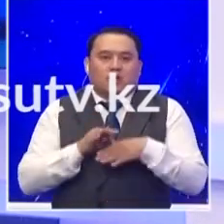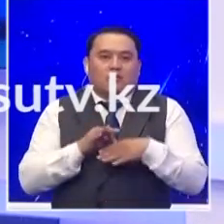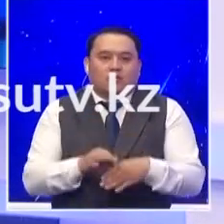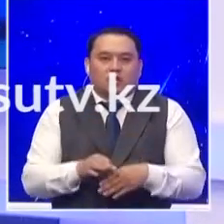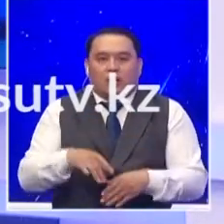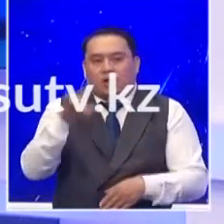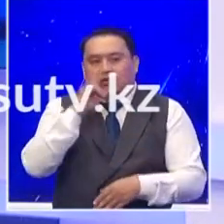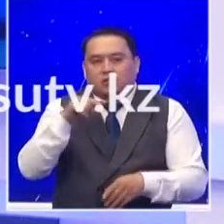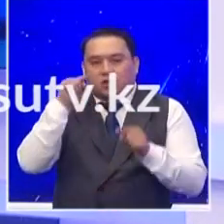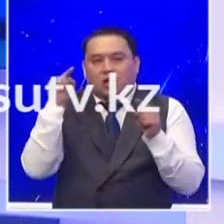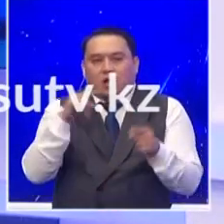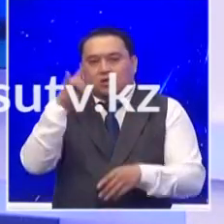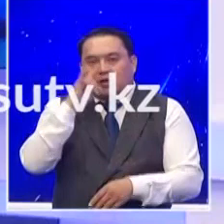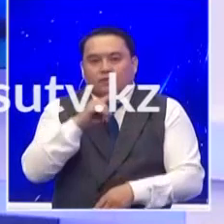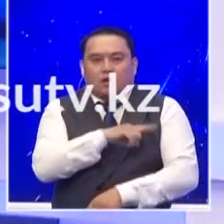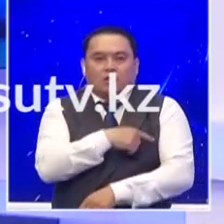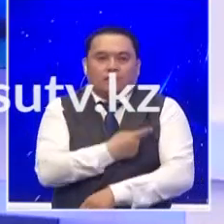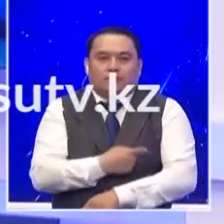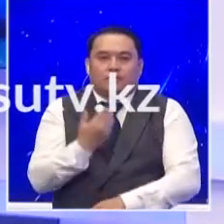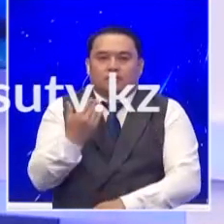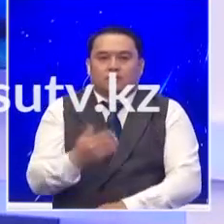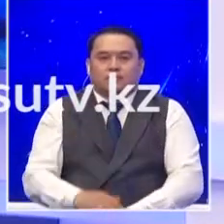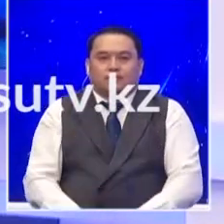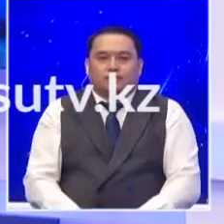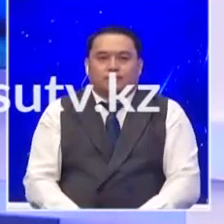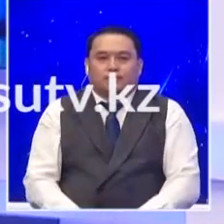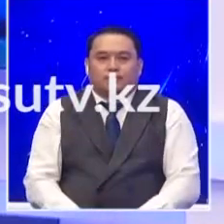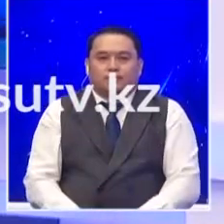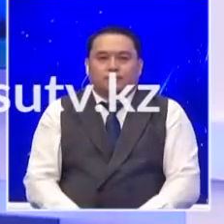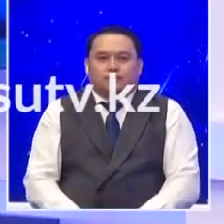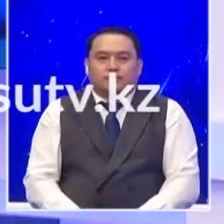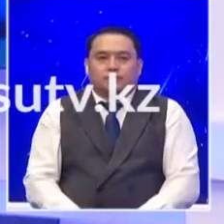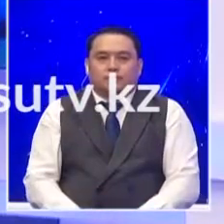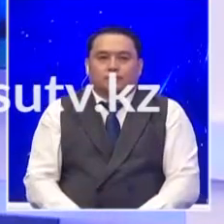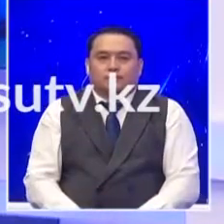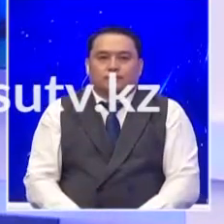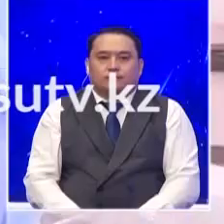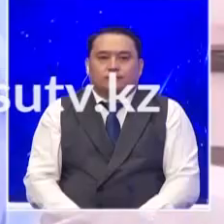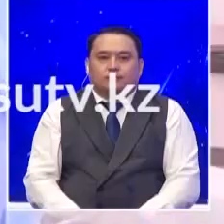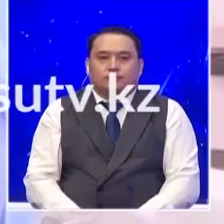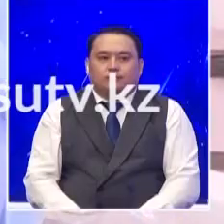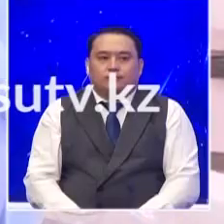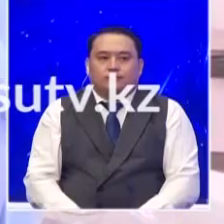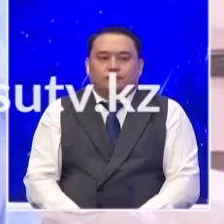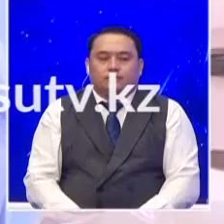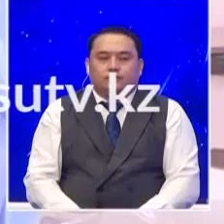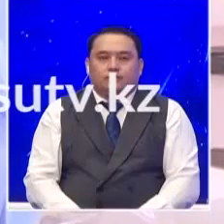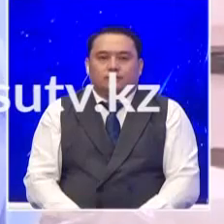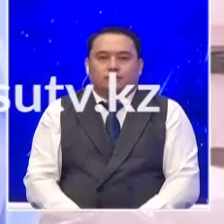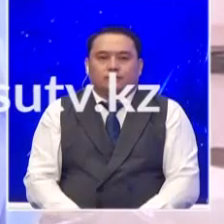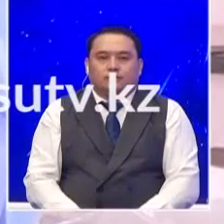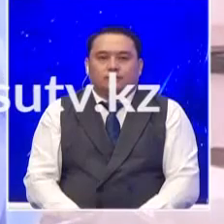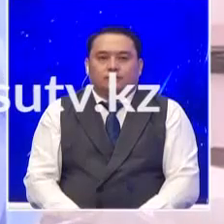Операцию проводит известный в Казахстане врач-онколог из Шымкента Давранбек Арбжанов. На операционном столе